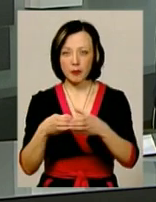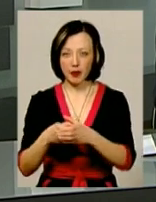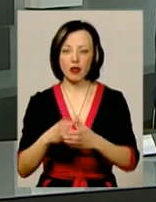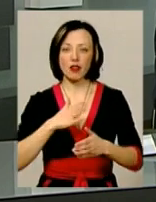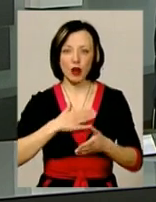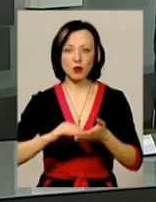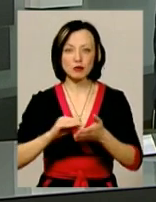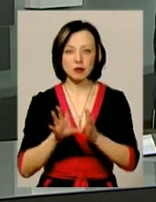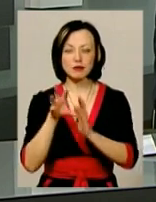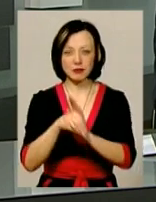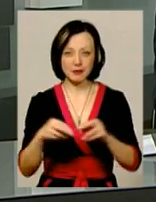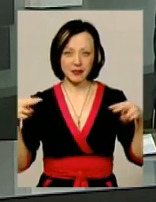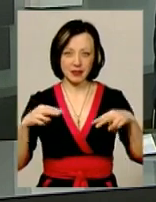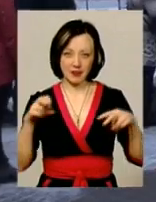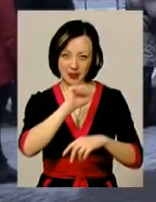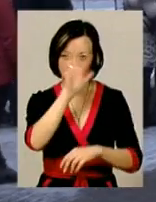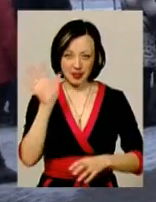була в числі весільних свідків.